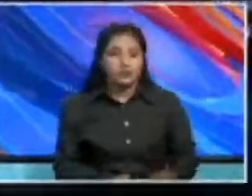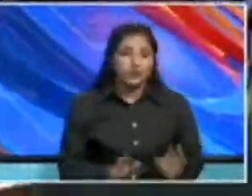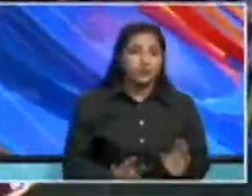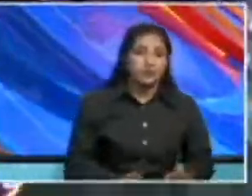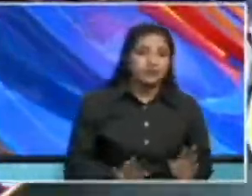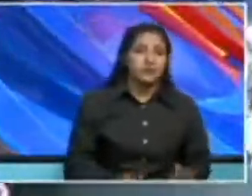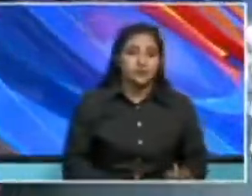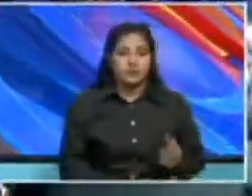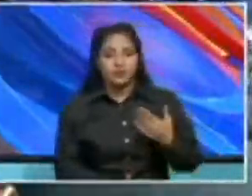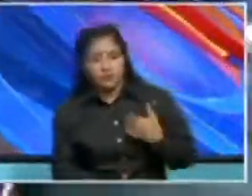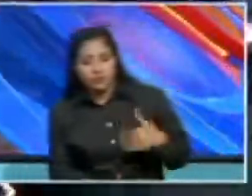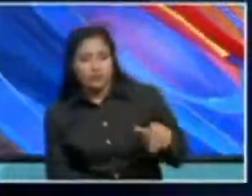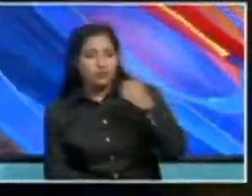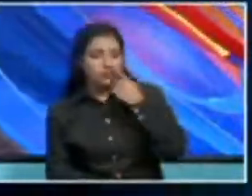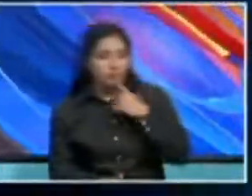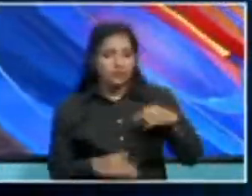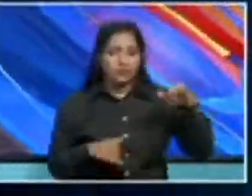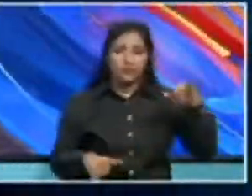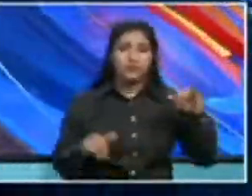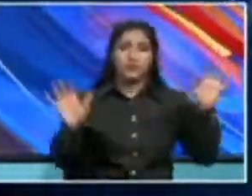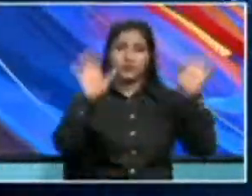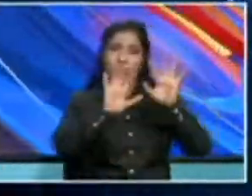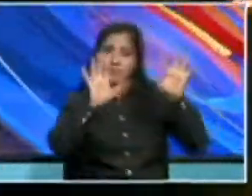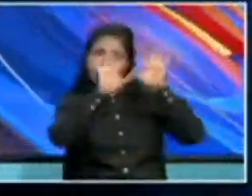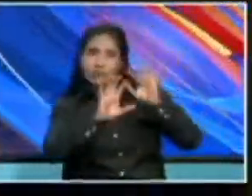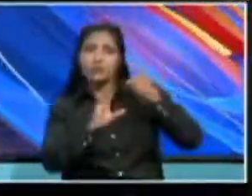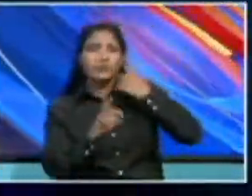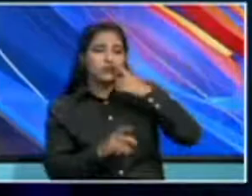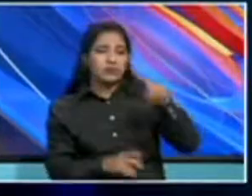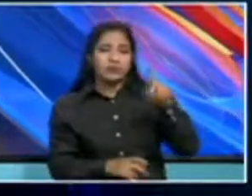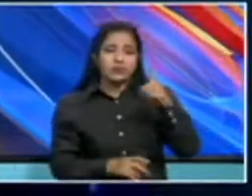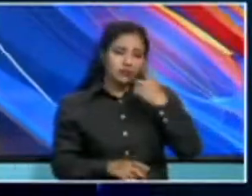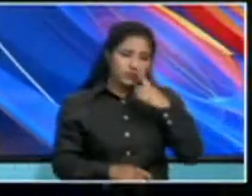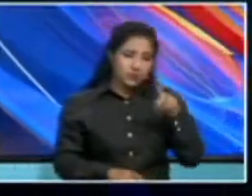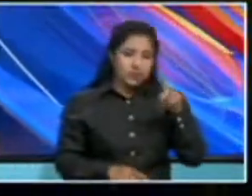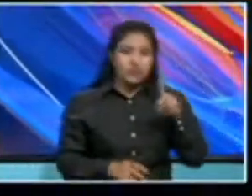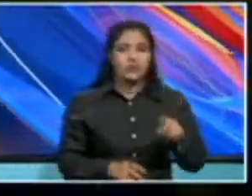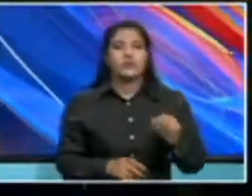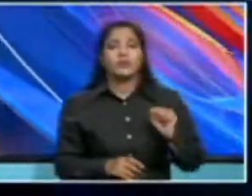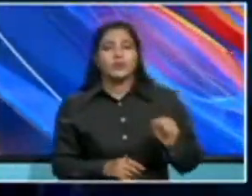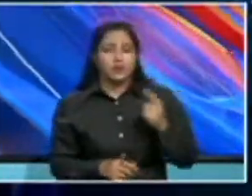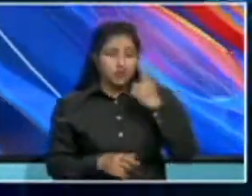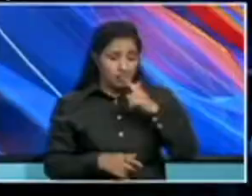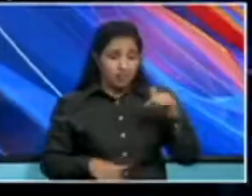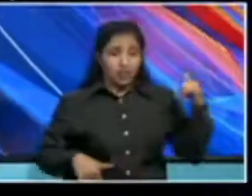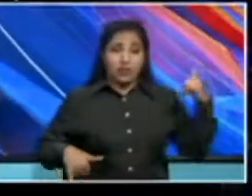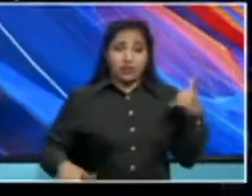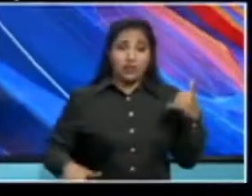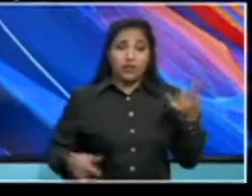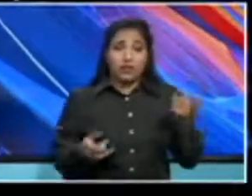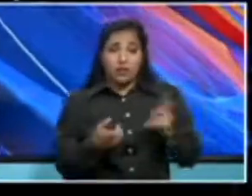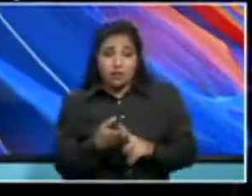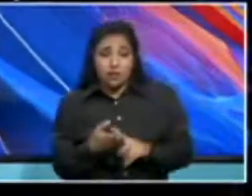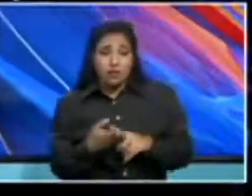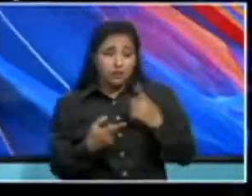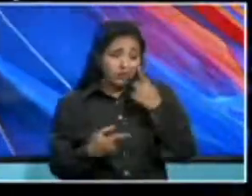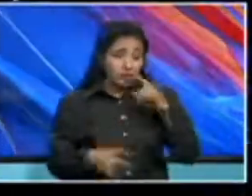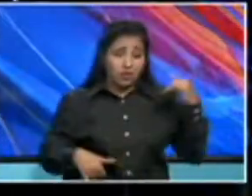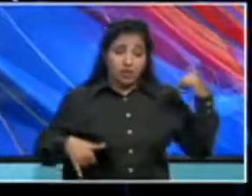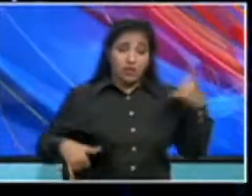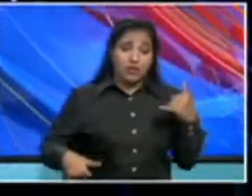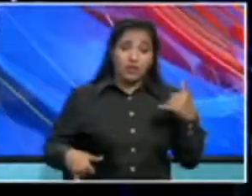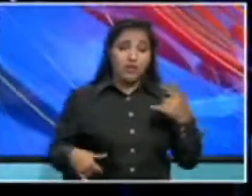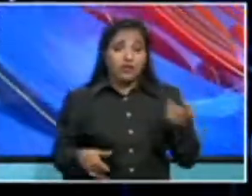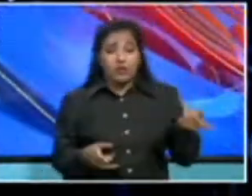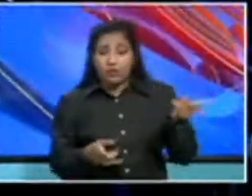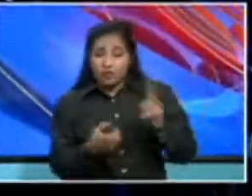लईने हाथ हाथ मां चाली रया सौ साथ मां ना भेद नो जे